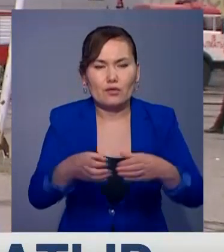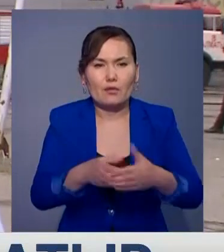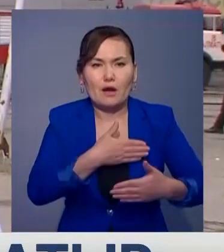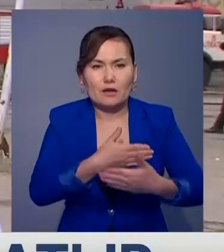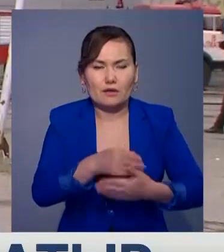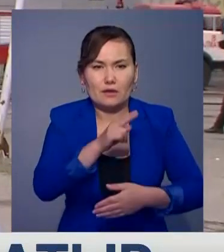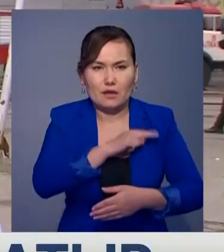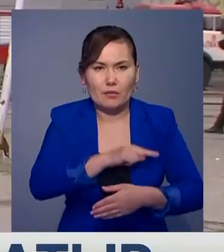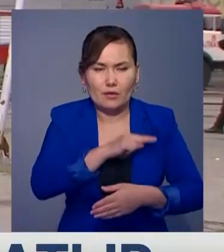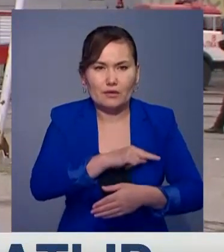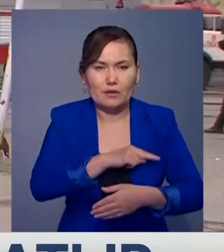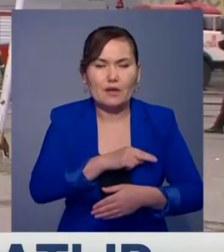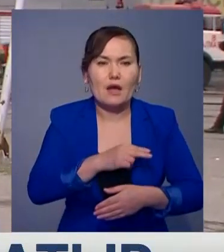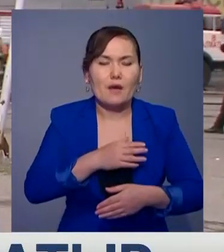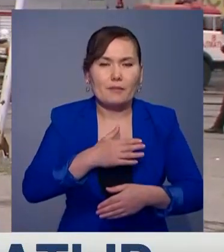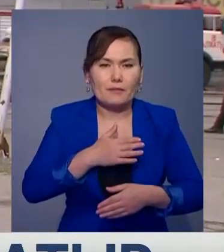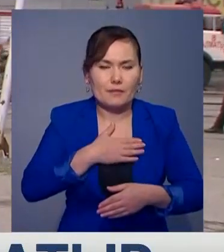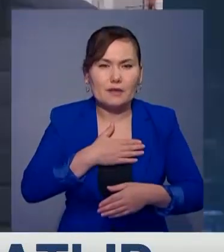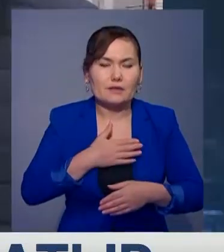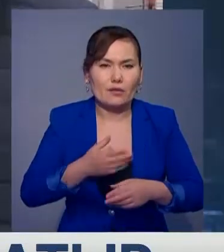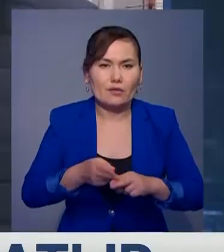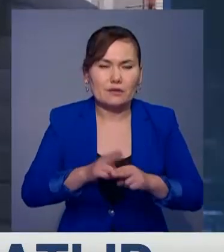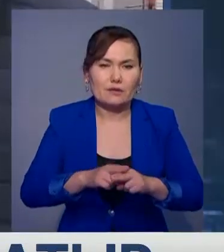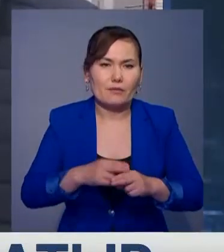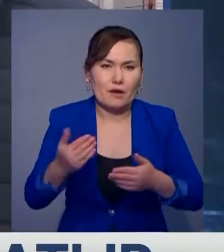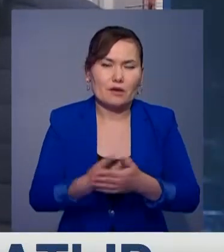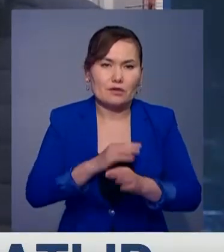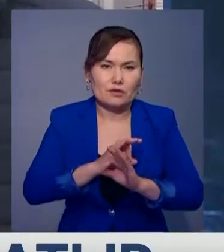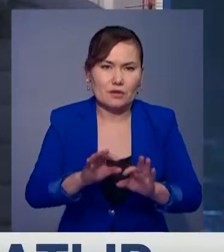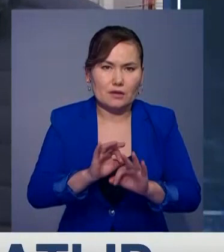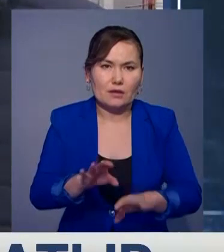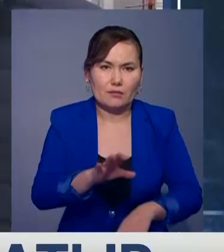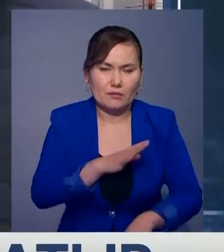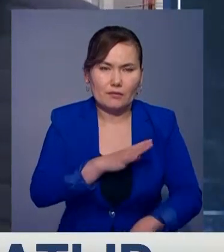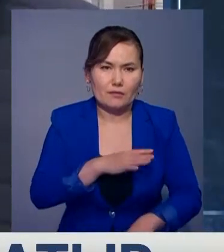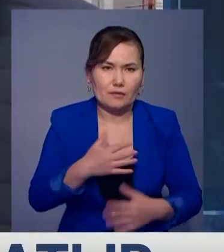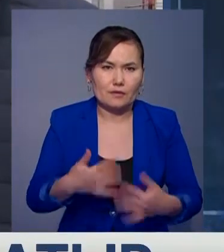біз бар ақпаратты өздеріңізбен бөлістік. Жамбыл, сөз кезегі өзіңізде.